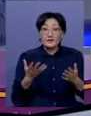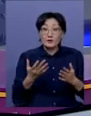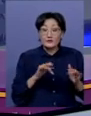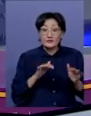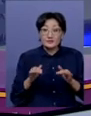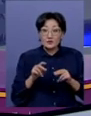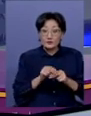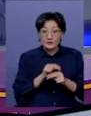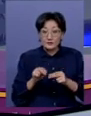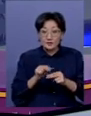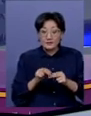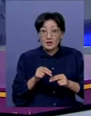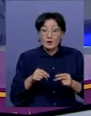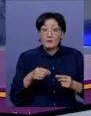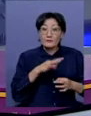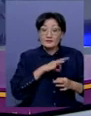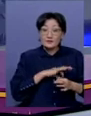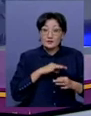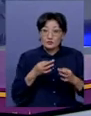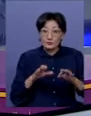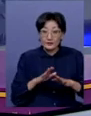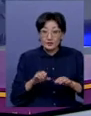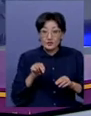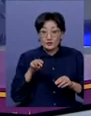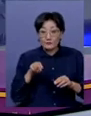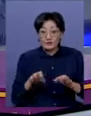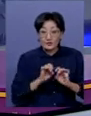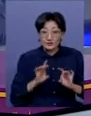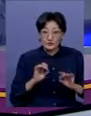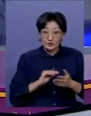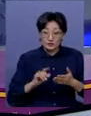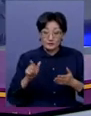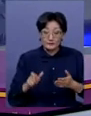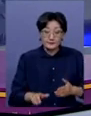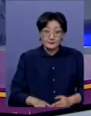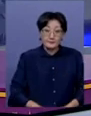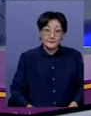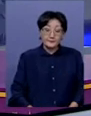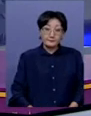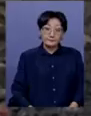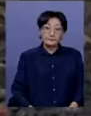меры профилактики предпринимаются, чтобы не допустить ЧП, расскажет Мира Альжанова.